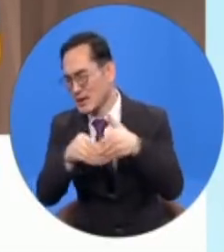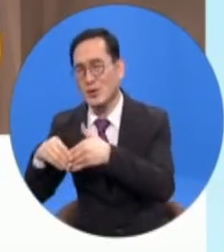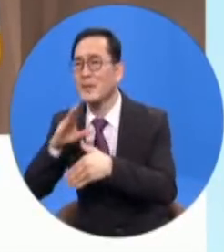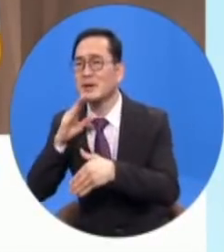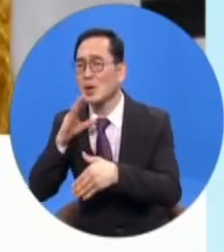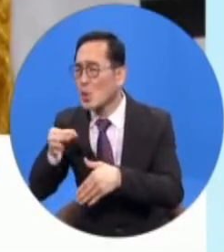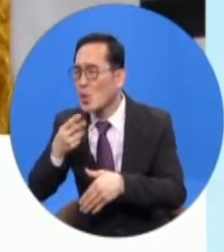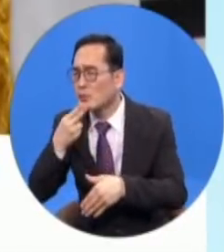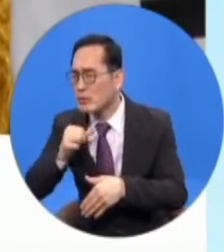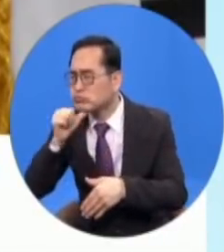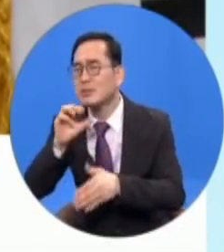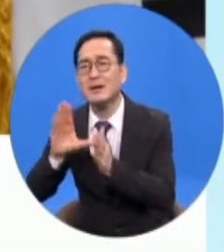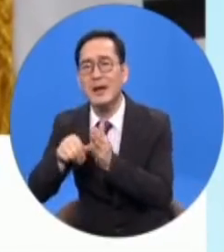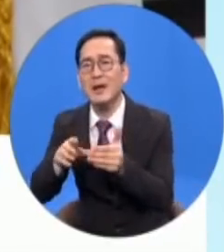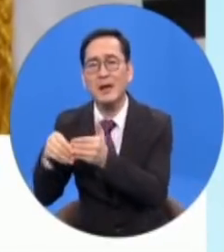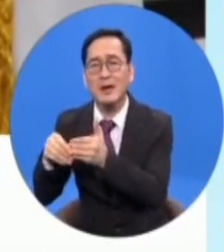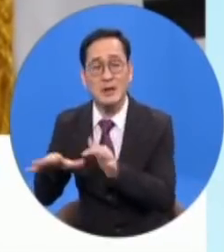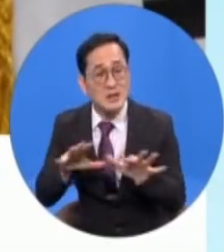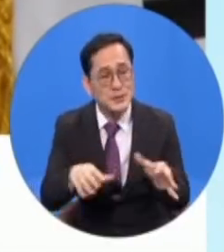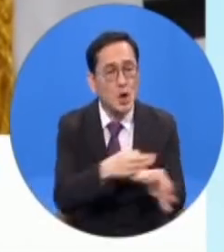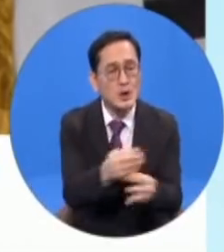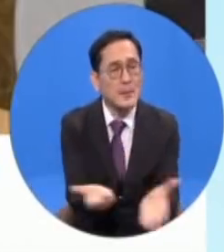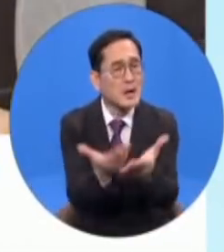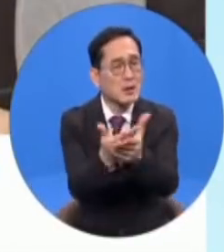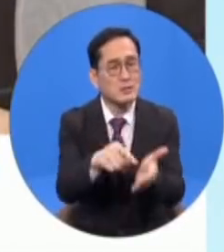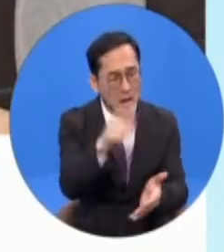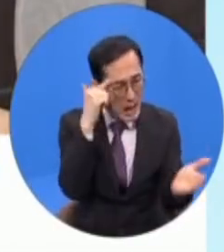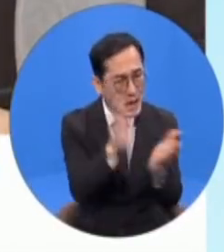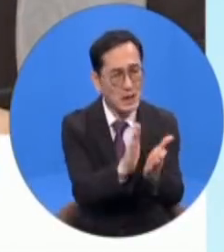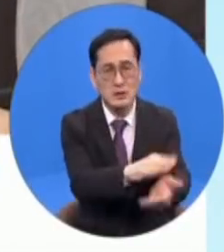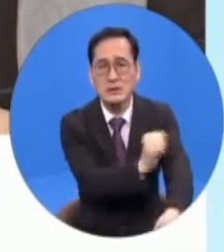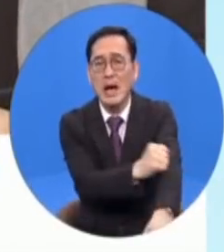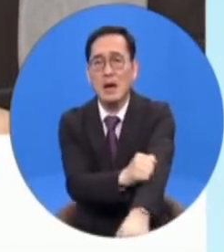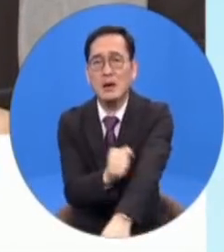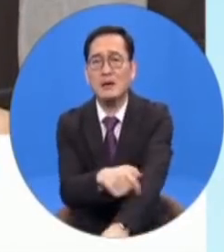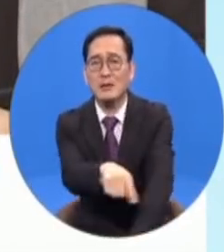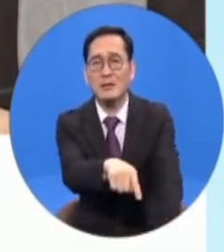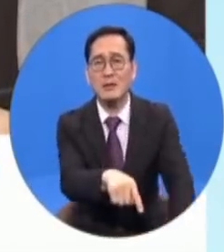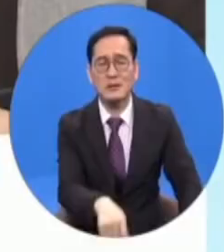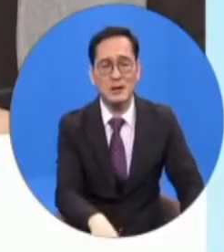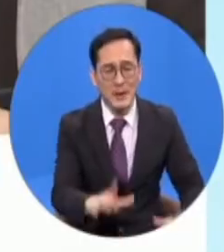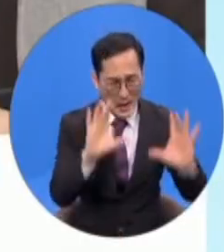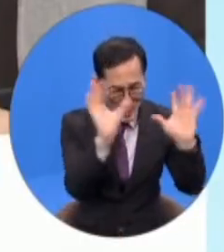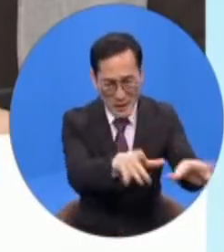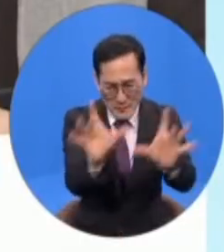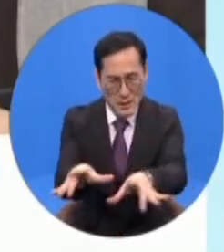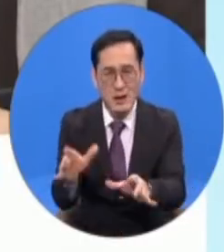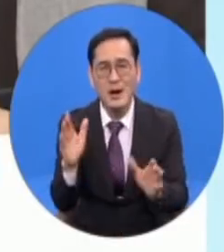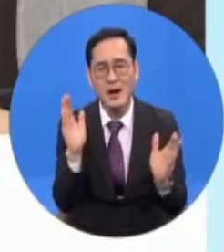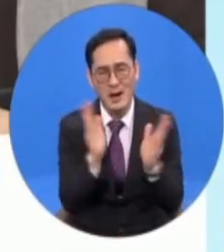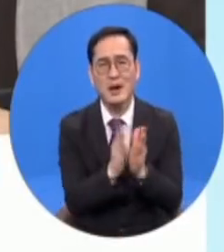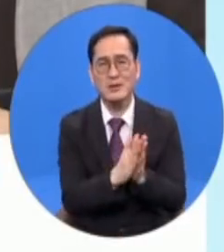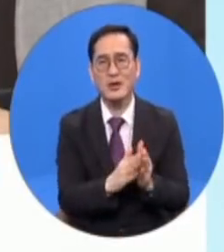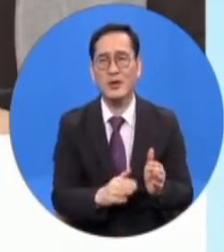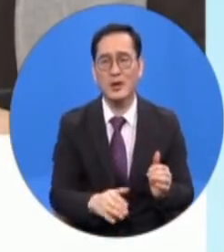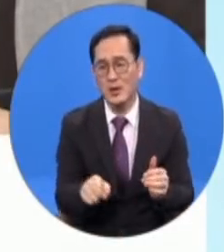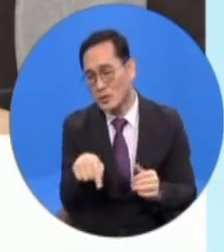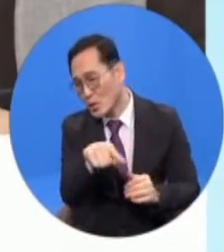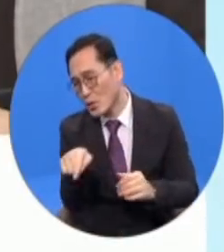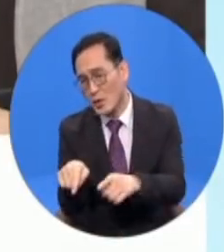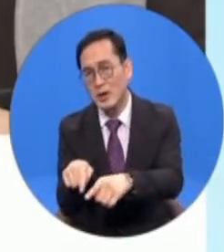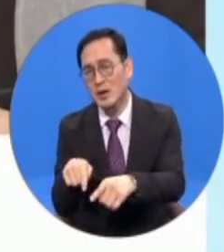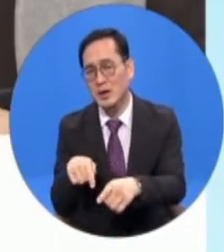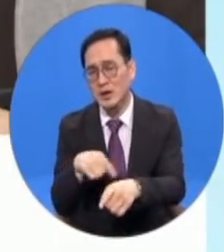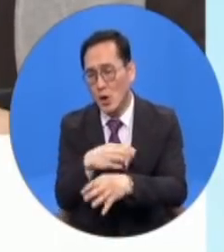이거를 자생적으로 돌아갈 수 있게 해주고 경제 외부에서 어떤 연금이라든지 사회적인 약자에 대한 배려를 통해서 이거를 보완하자는